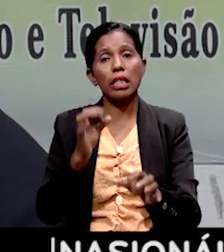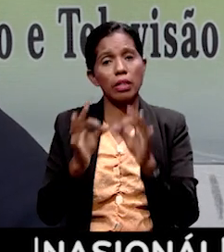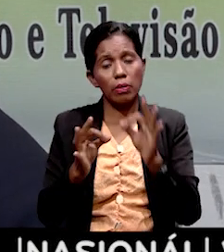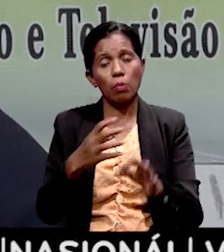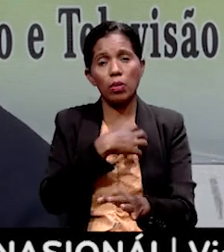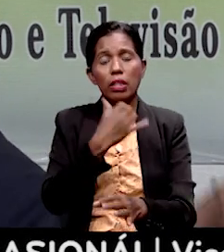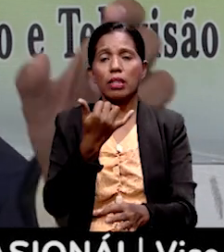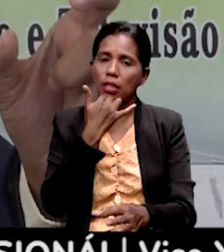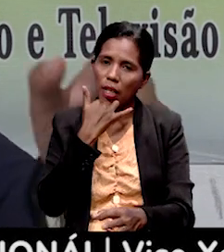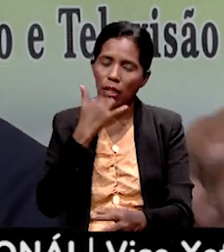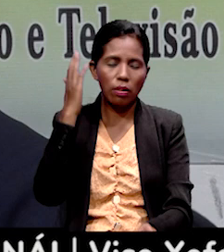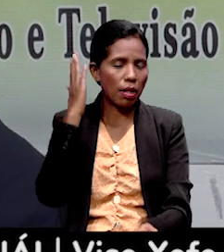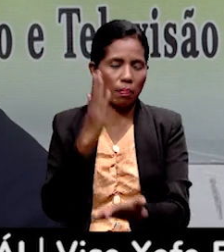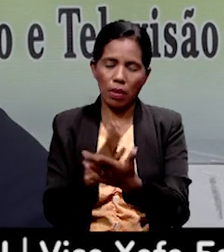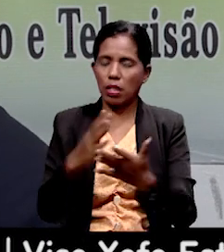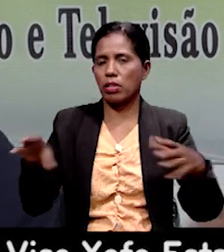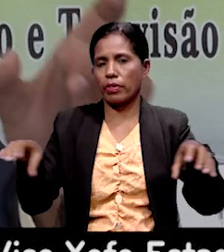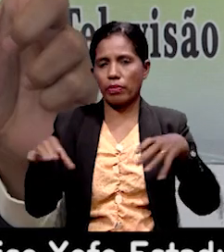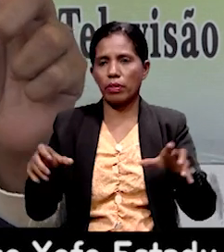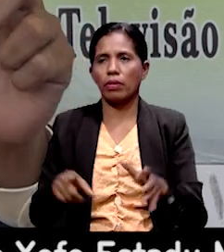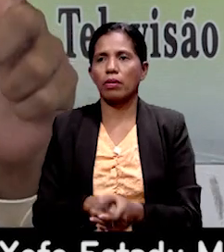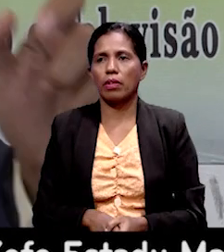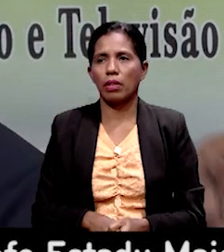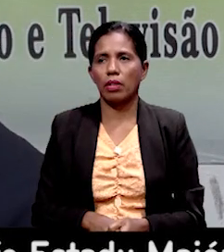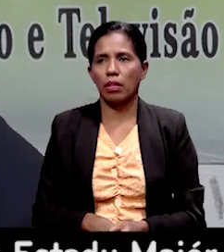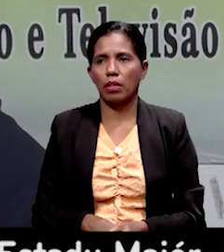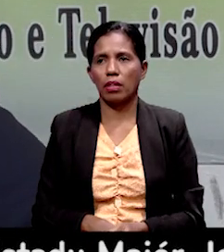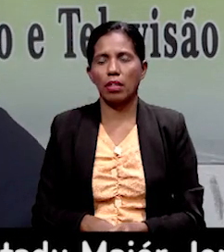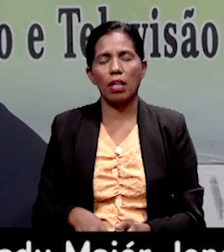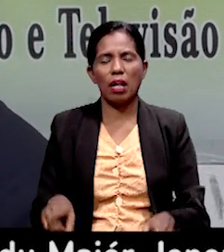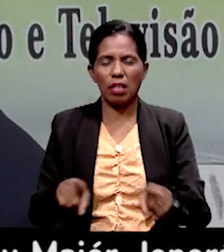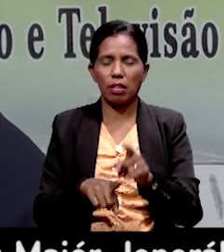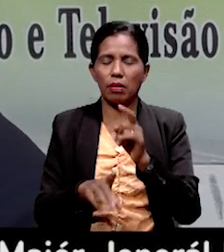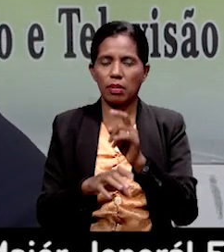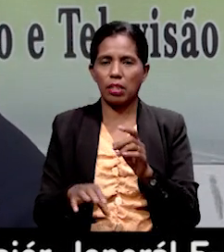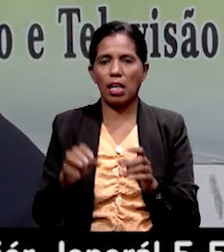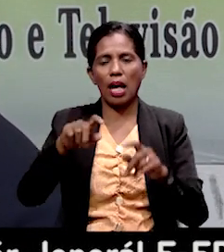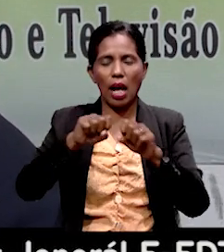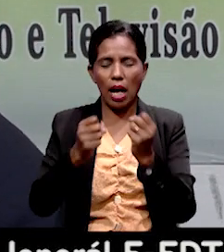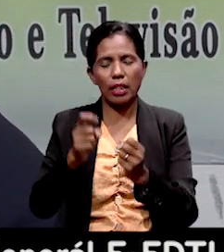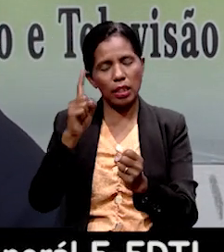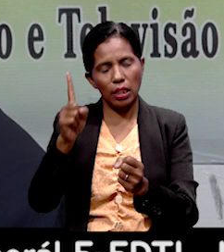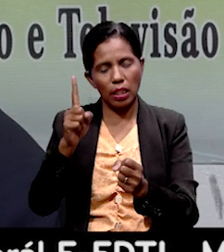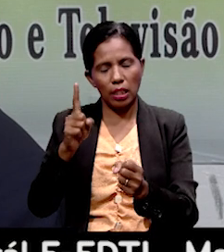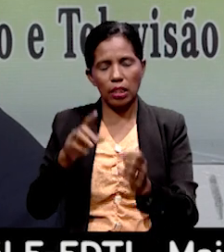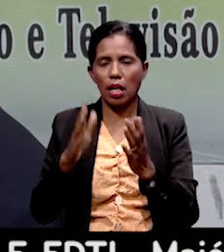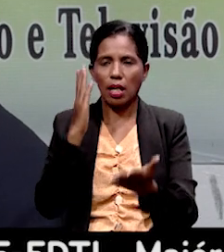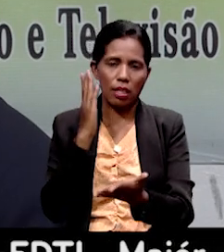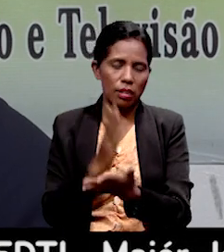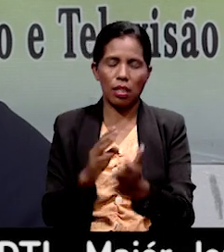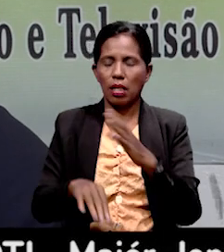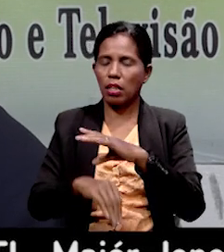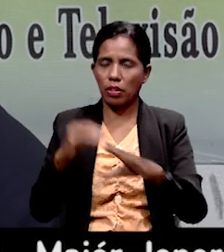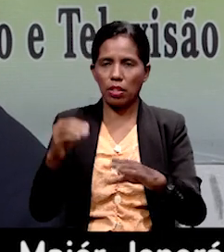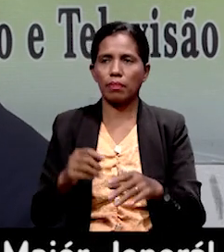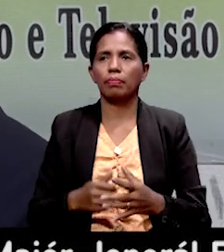Perdepois hanya sembater karek. Ini ab ida. Itu hasai keran duke diet by Marcelo. Ini masa bela saya kontes